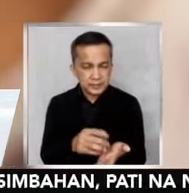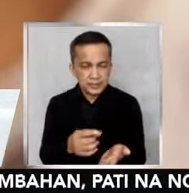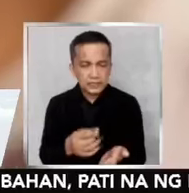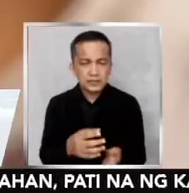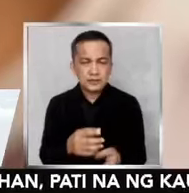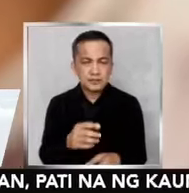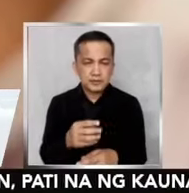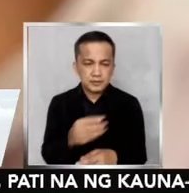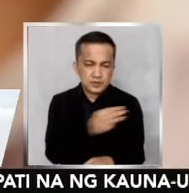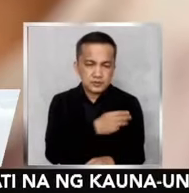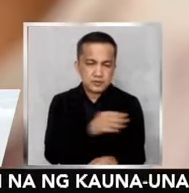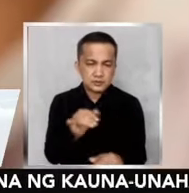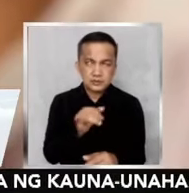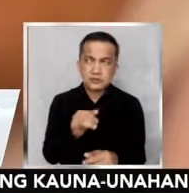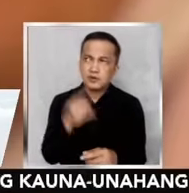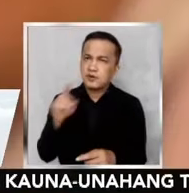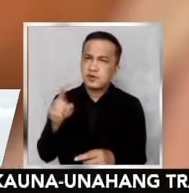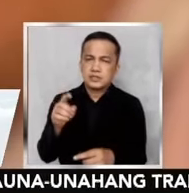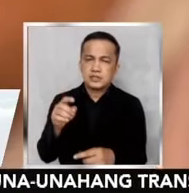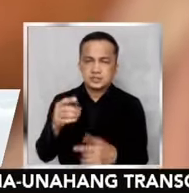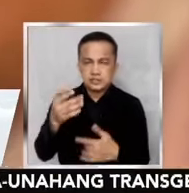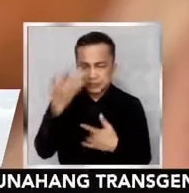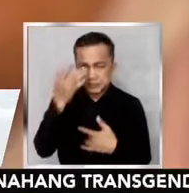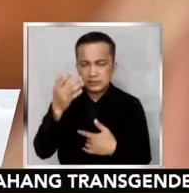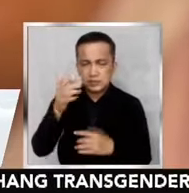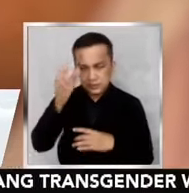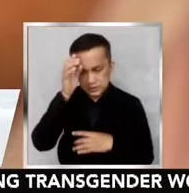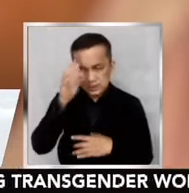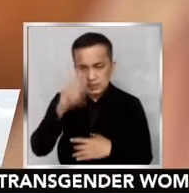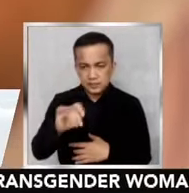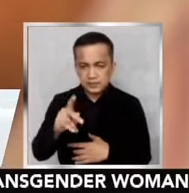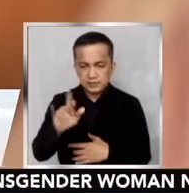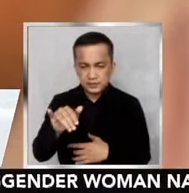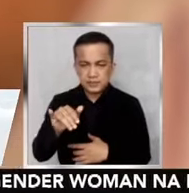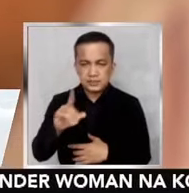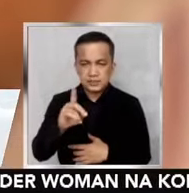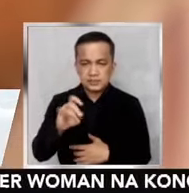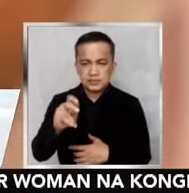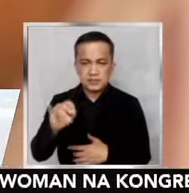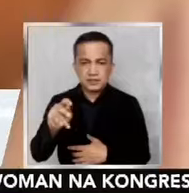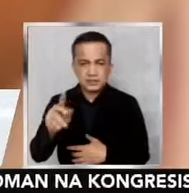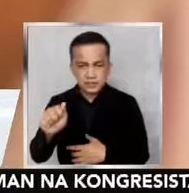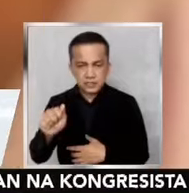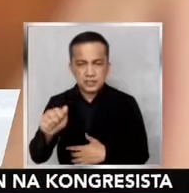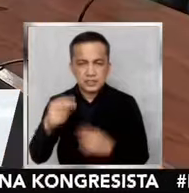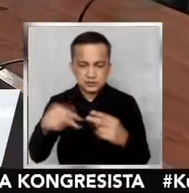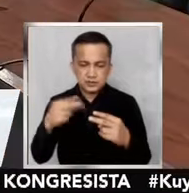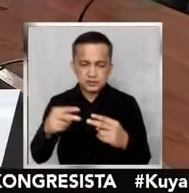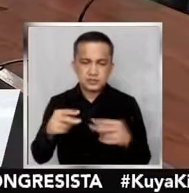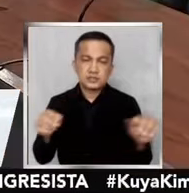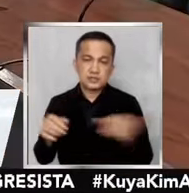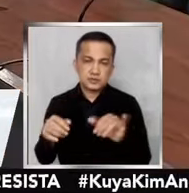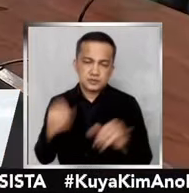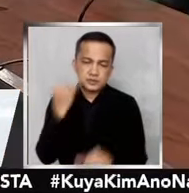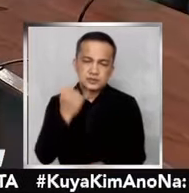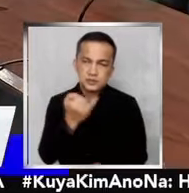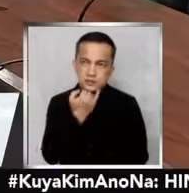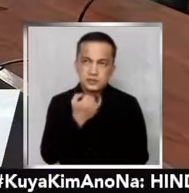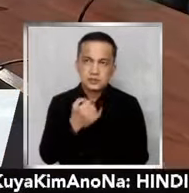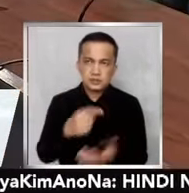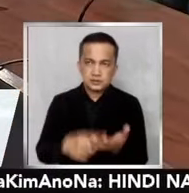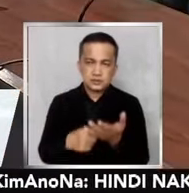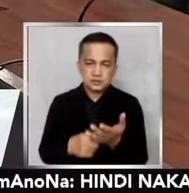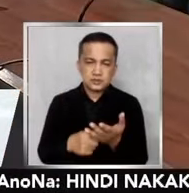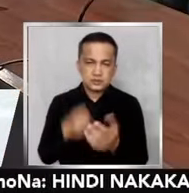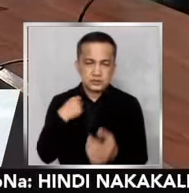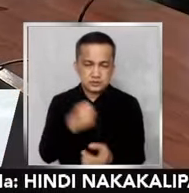po ng cancer, epilepsy, dementia at autism. Ganyan na raw sa ilang bansa tulad sa Israel. Tinalakay rin sa Senado kung